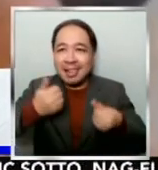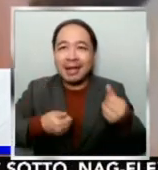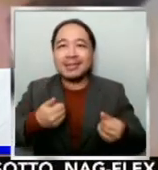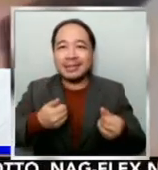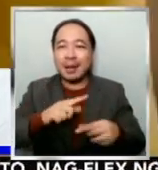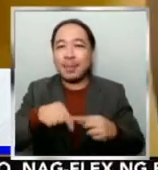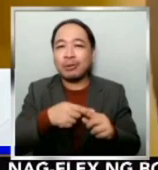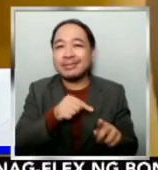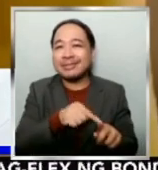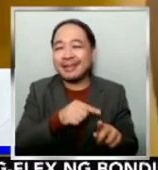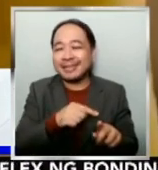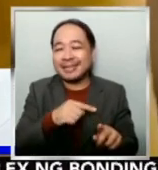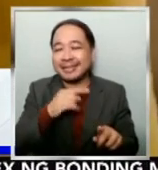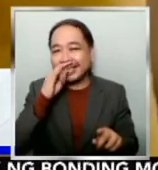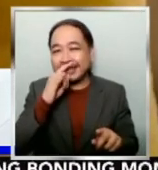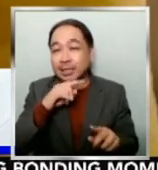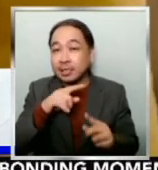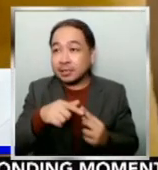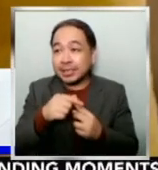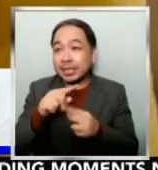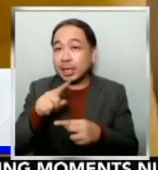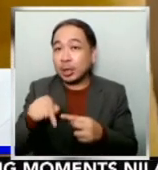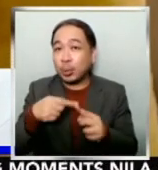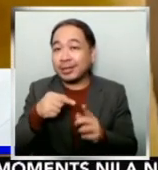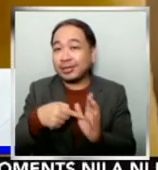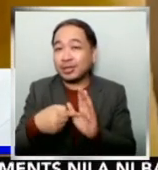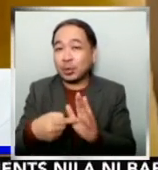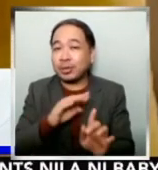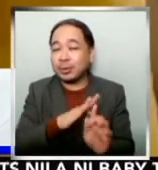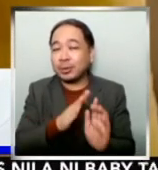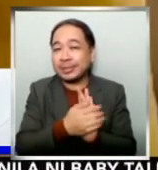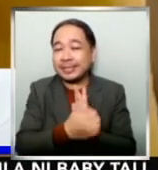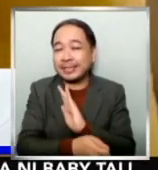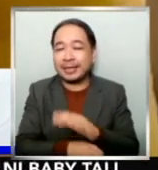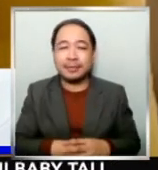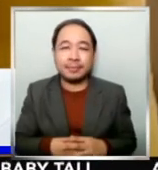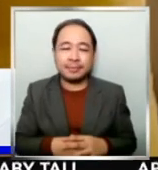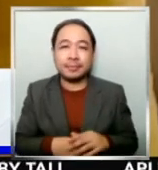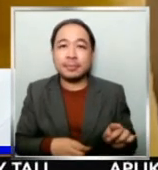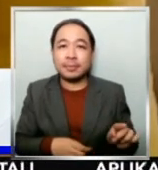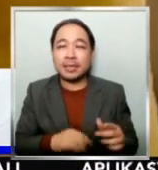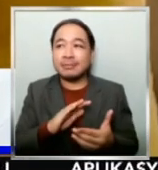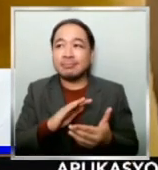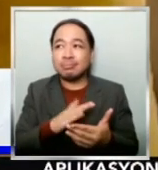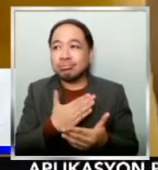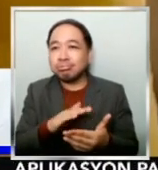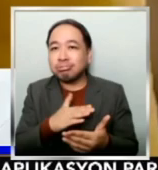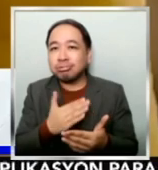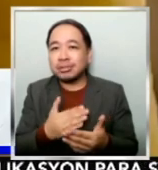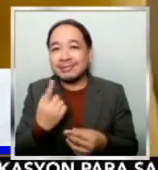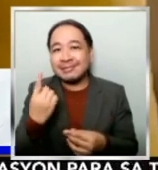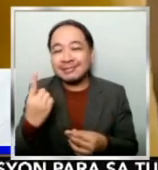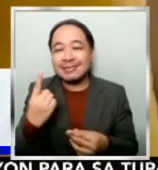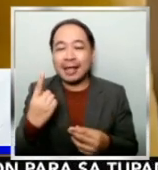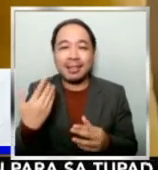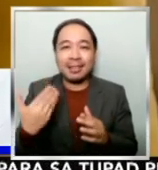talent ni Tali. Isang gibol, isang tuwa, yung sa